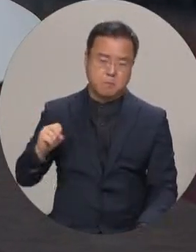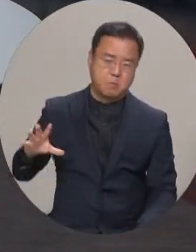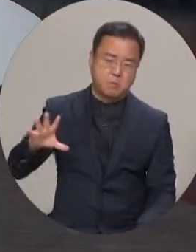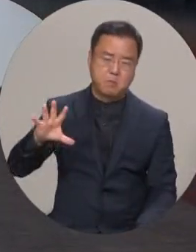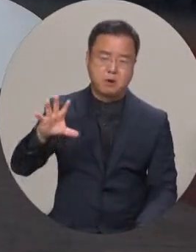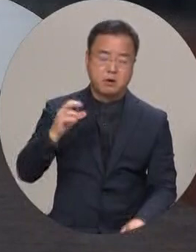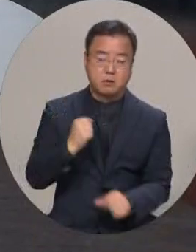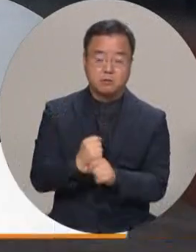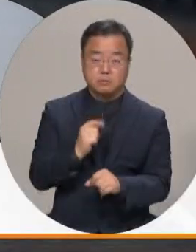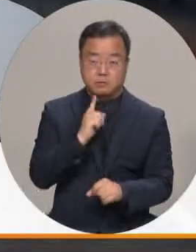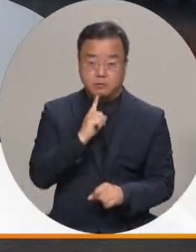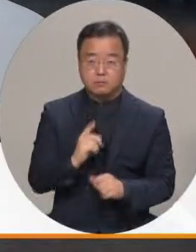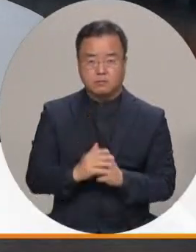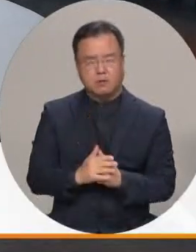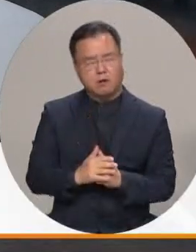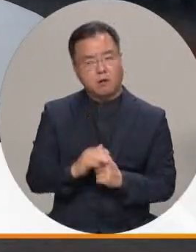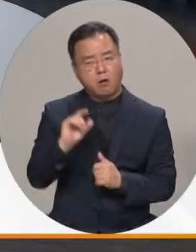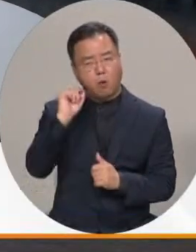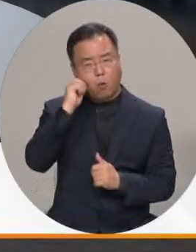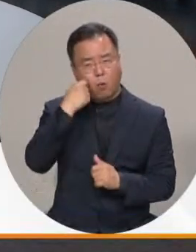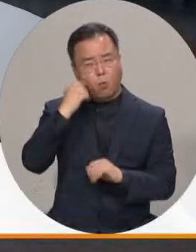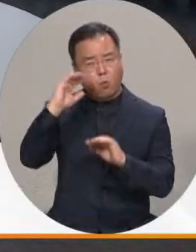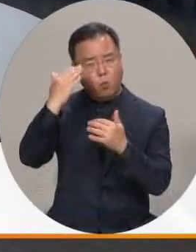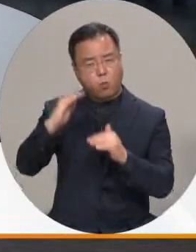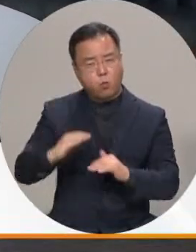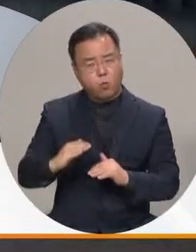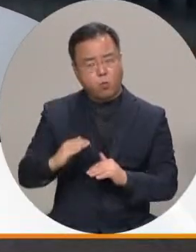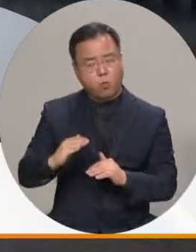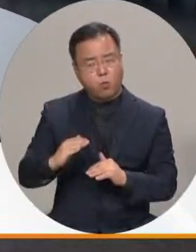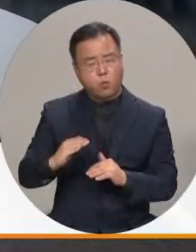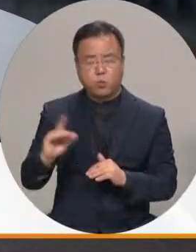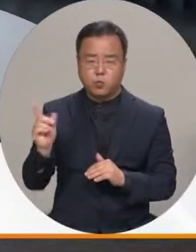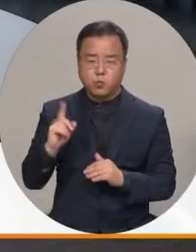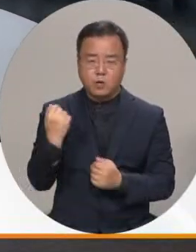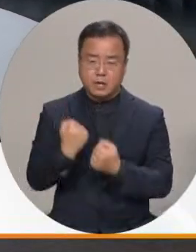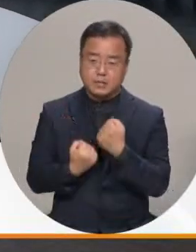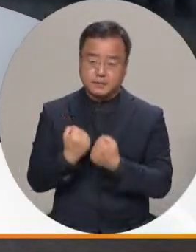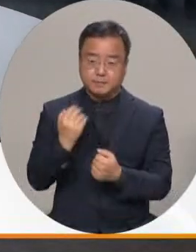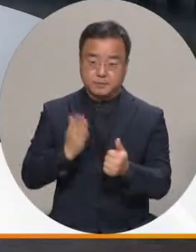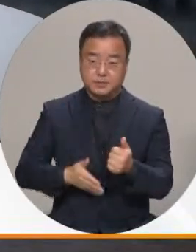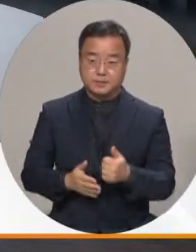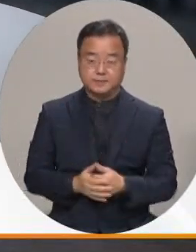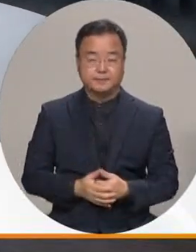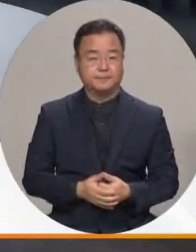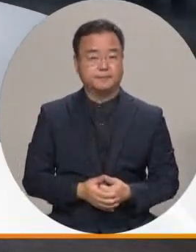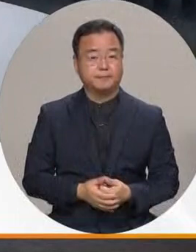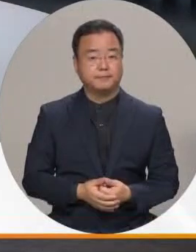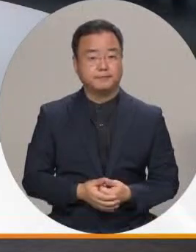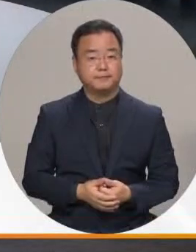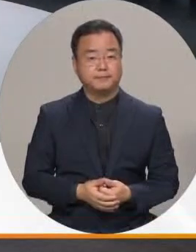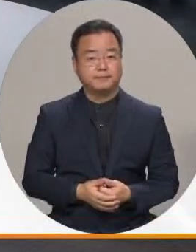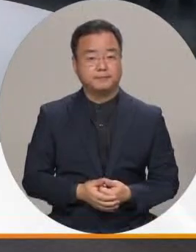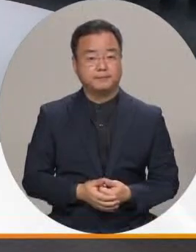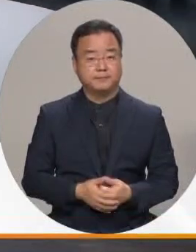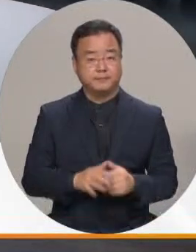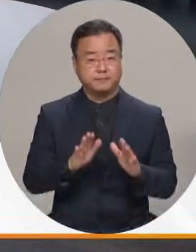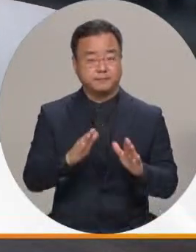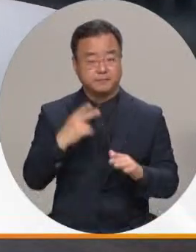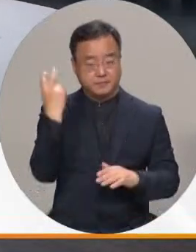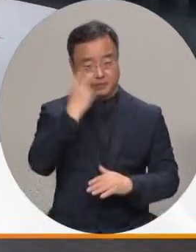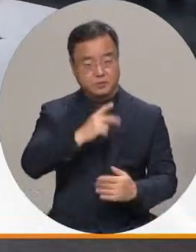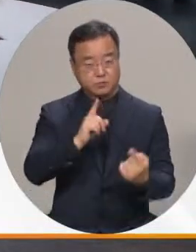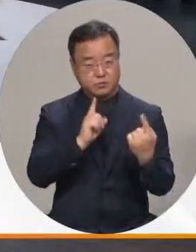하는데요 좀 어려운 과정인 거 같기도 한데 정확히 어떤 내용인지 풀어서 설명 부탁드리겠습니다네 어 이번 관측